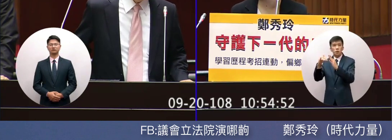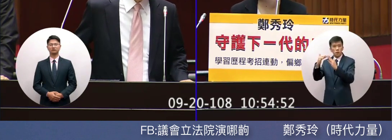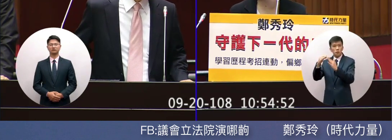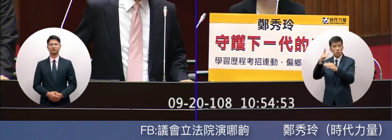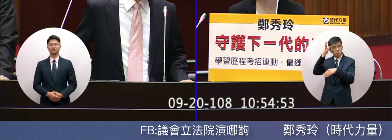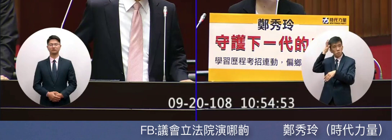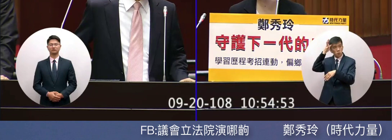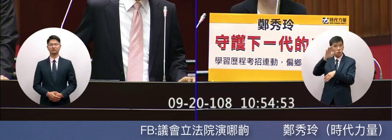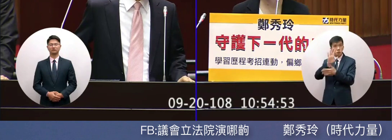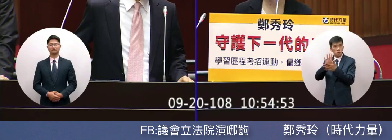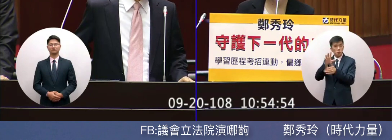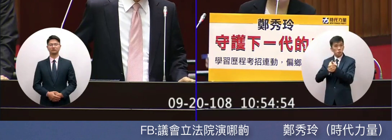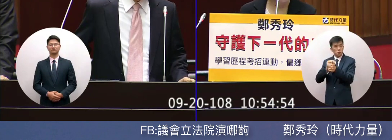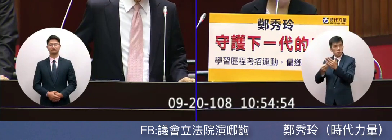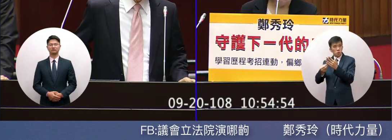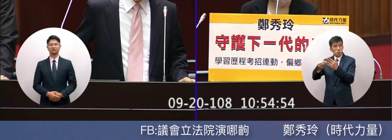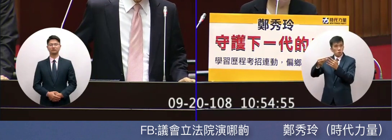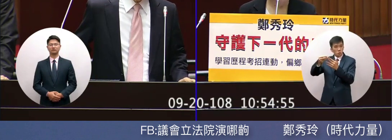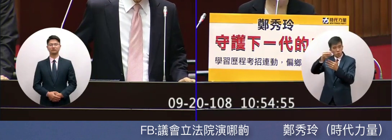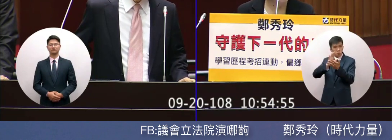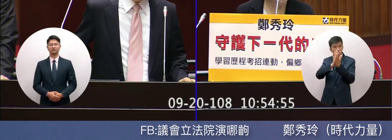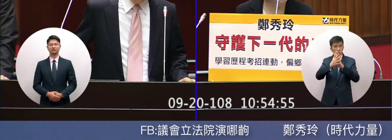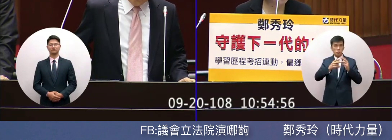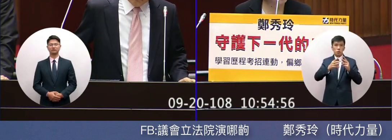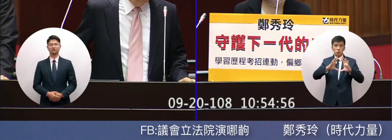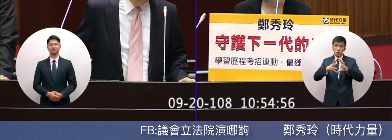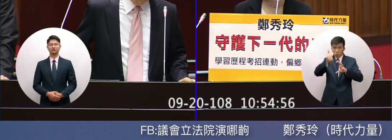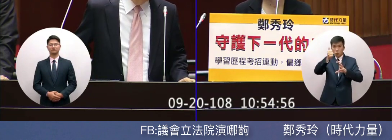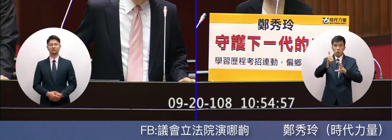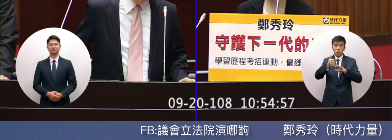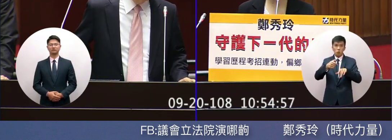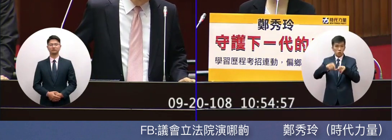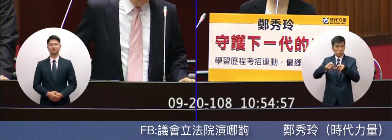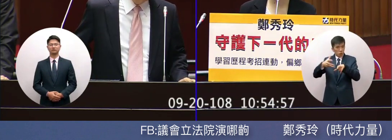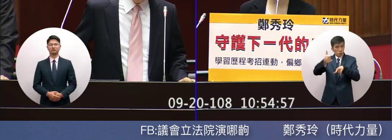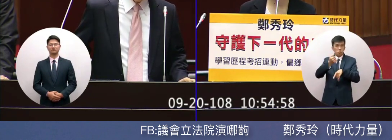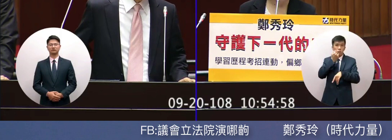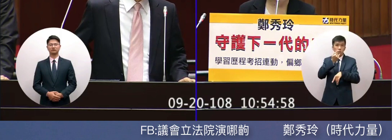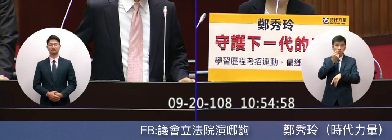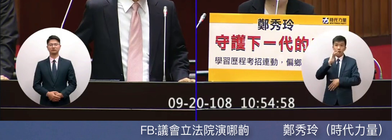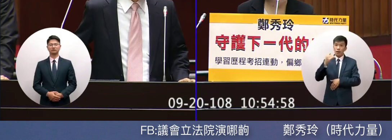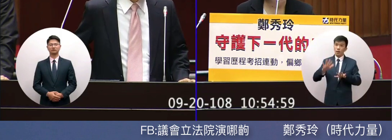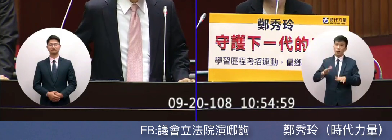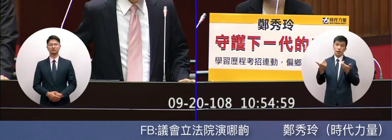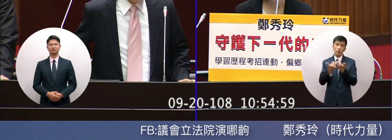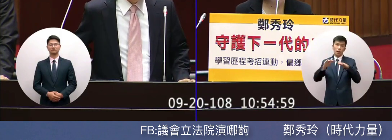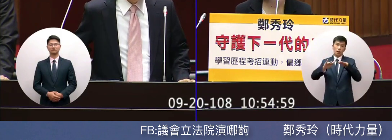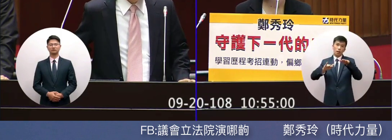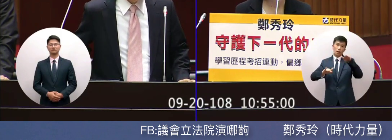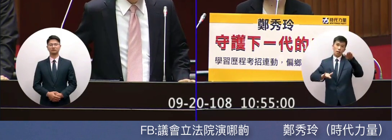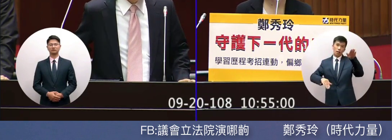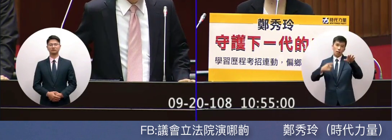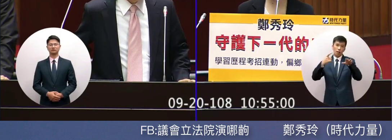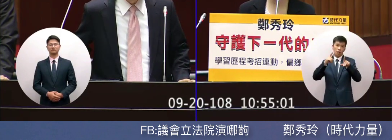天变得很厉害的企业家，很厉害的这个总统之类的，是不是？那现在对他们来讲更遥远了那所